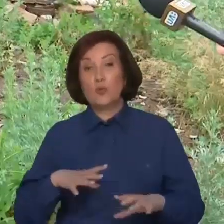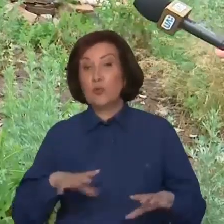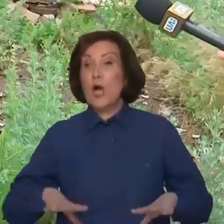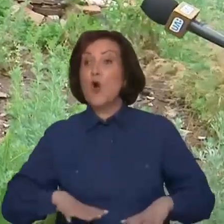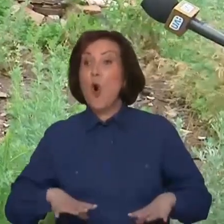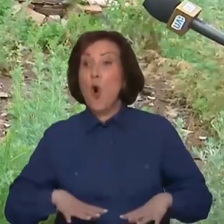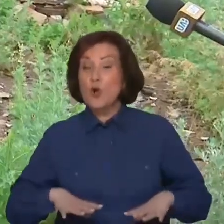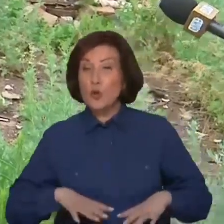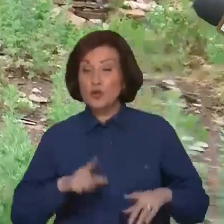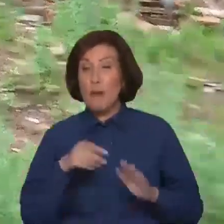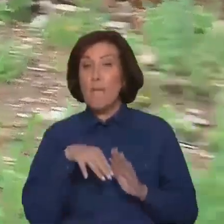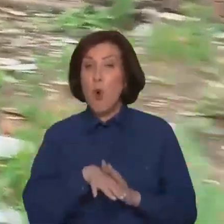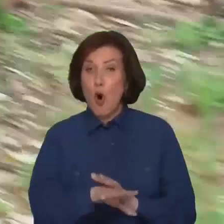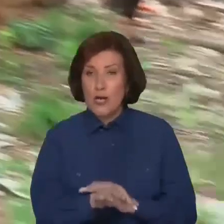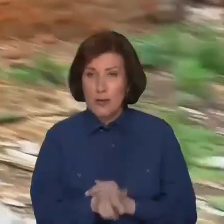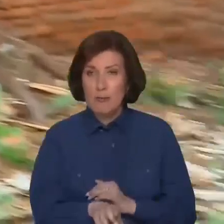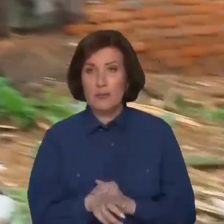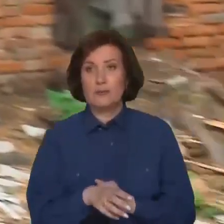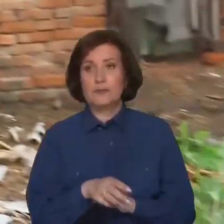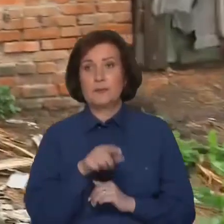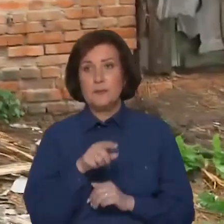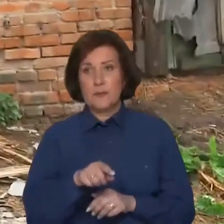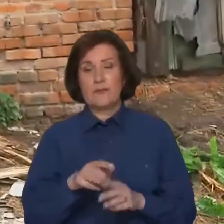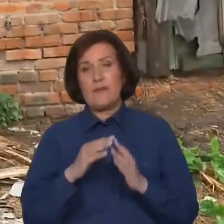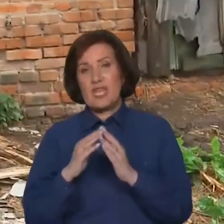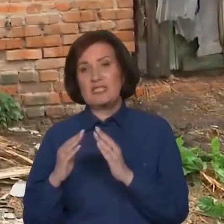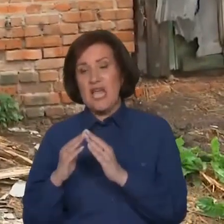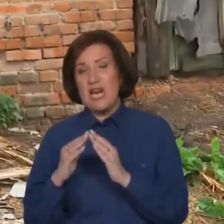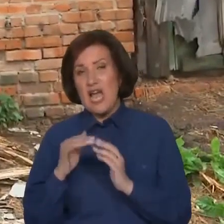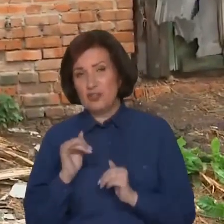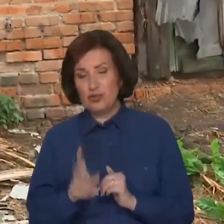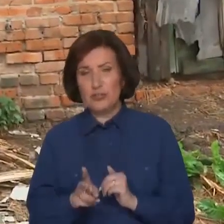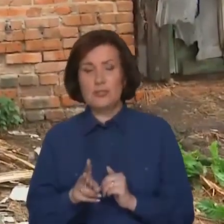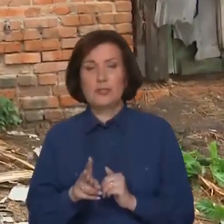конюшня, там погріб. Отут такий сарайчик, де...